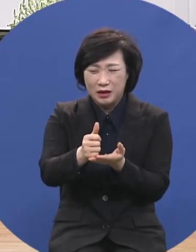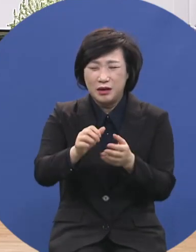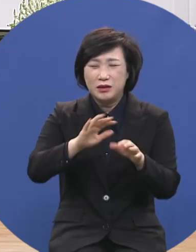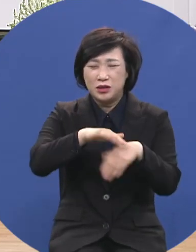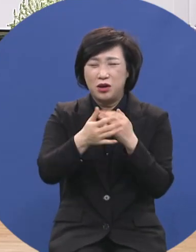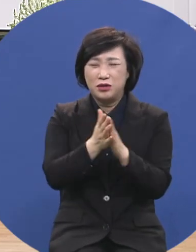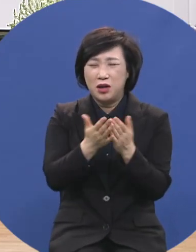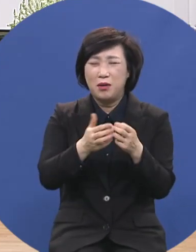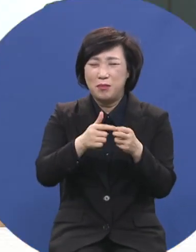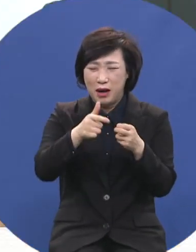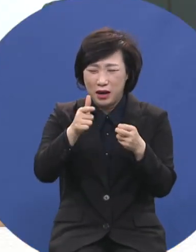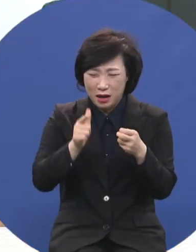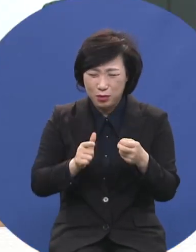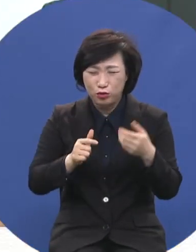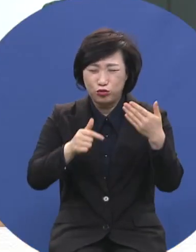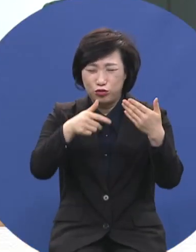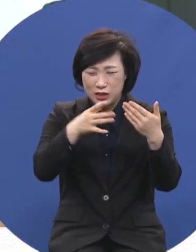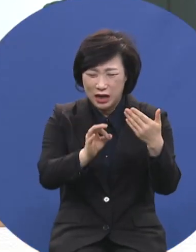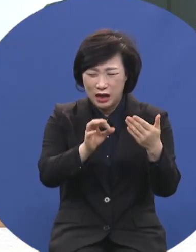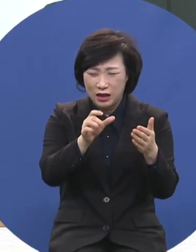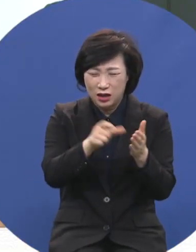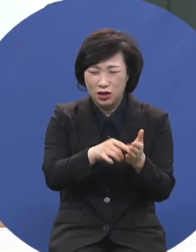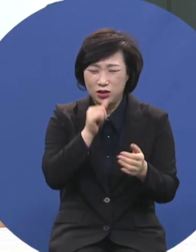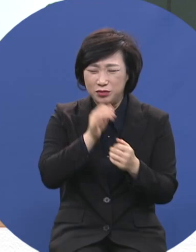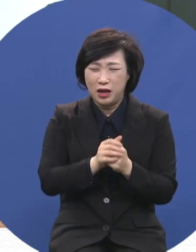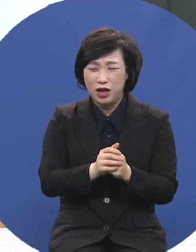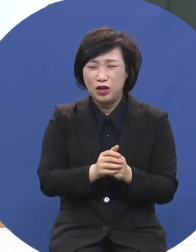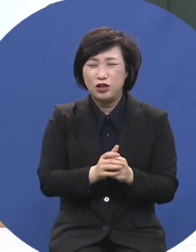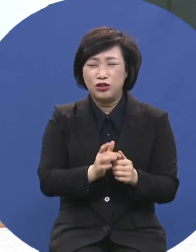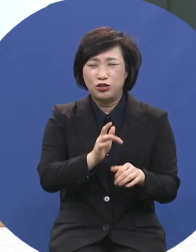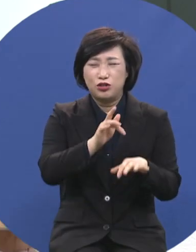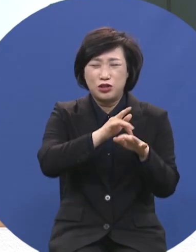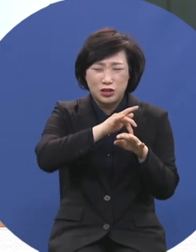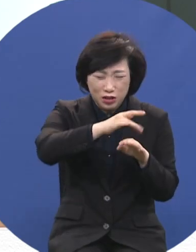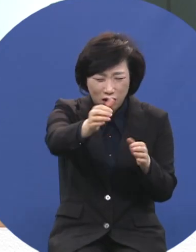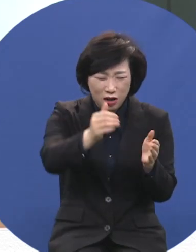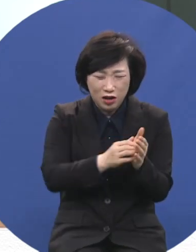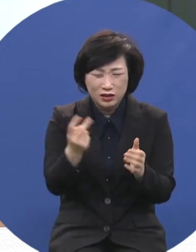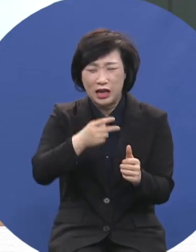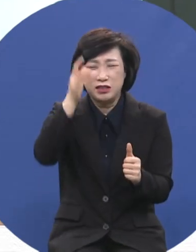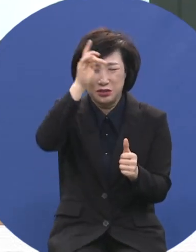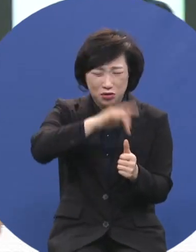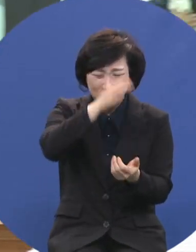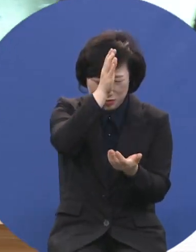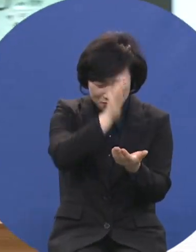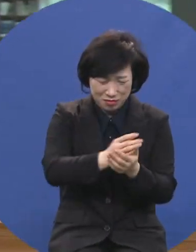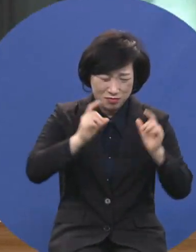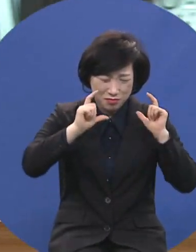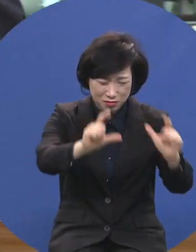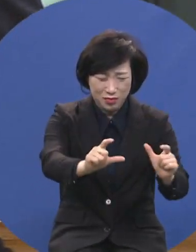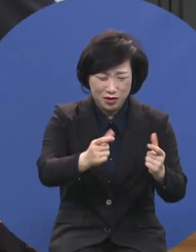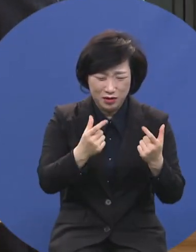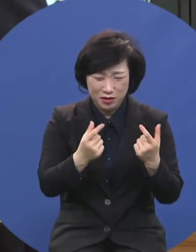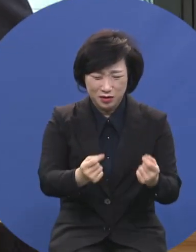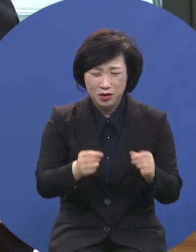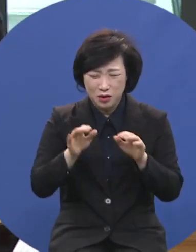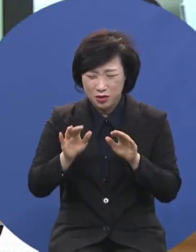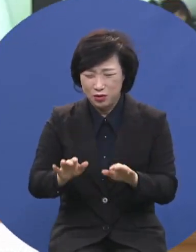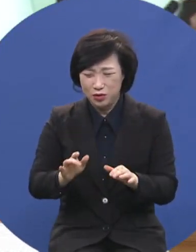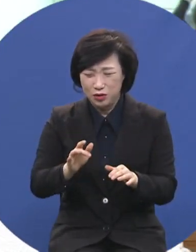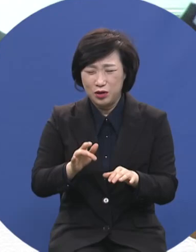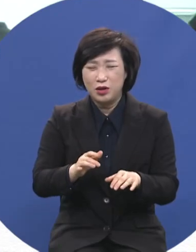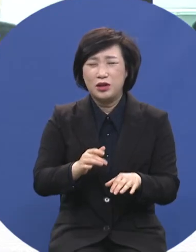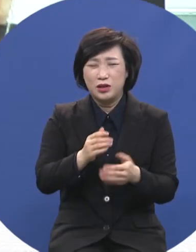마가복음 9장에 나간 귀신에게 다시는 들어오지 말라고 했습니다. 나간